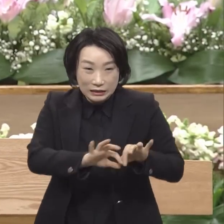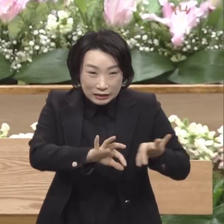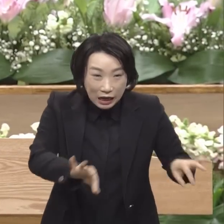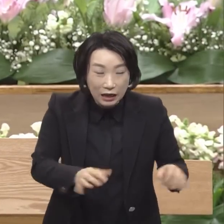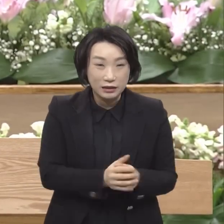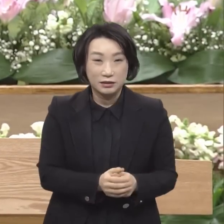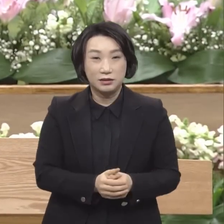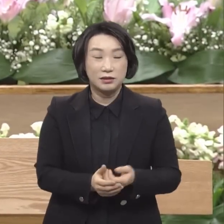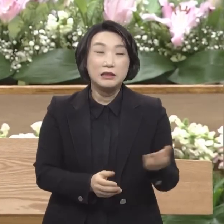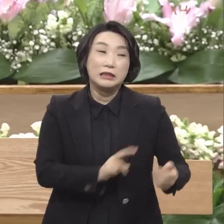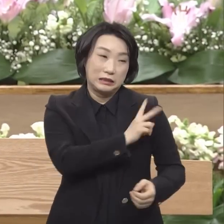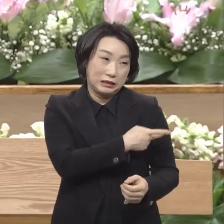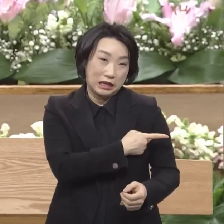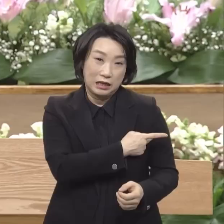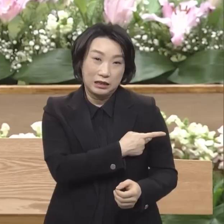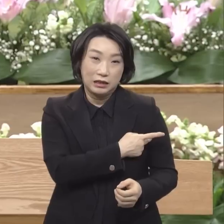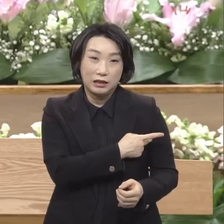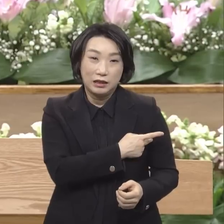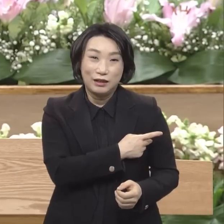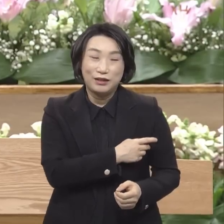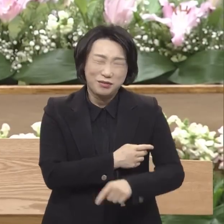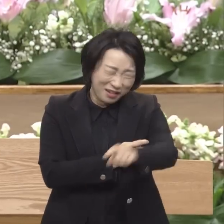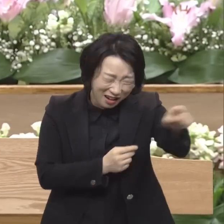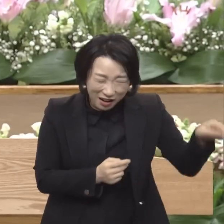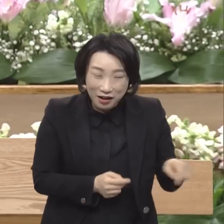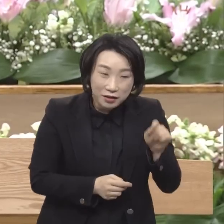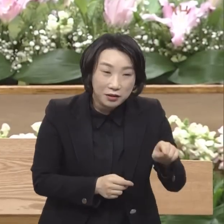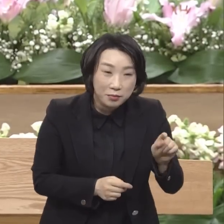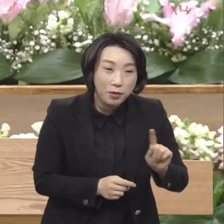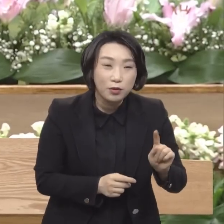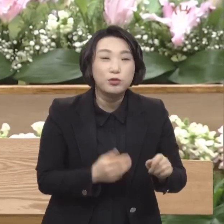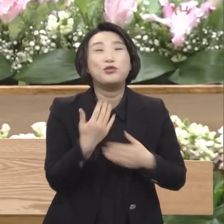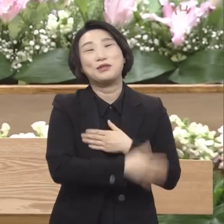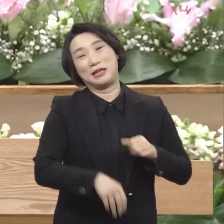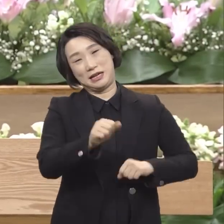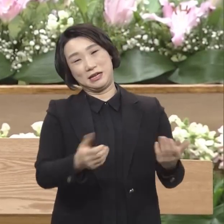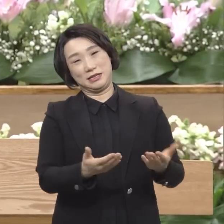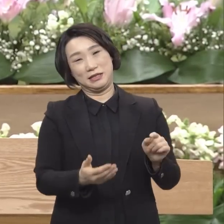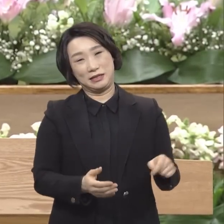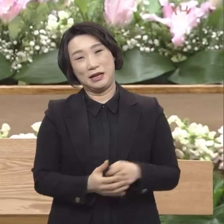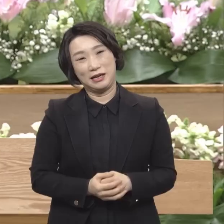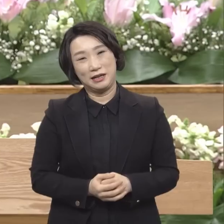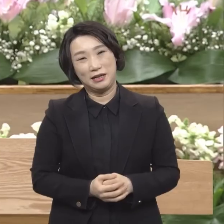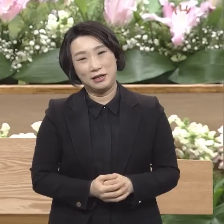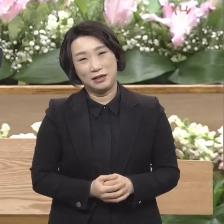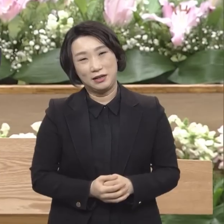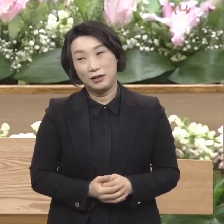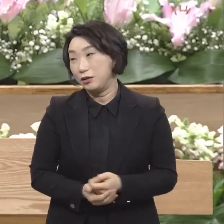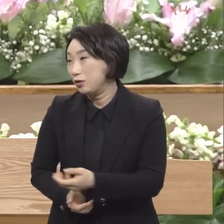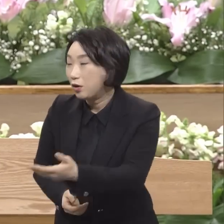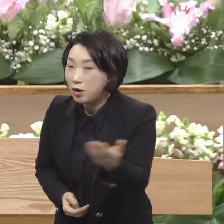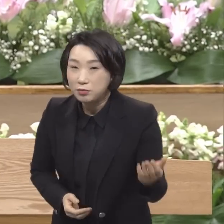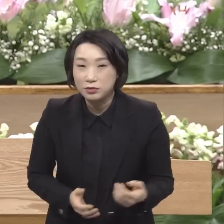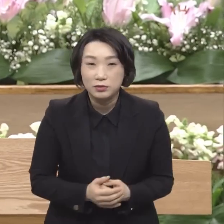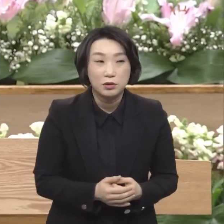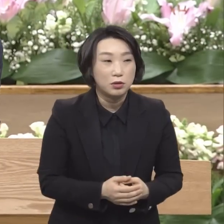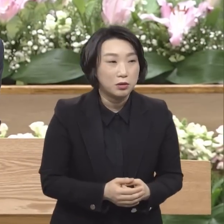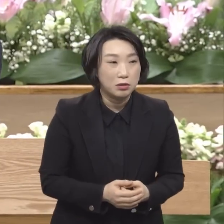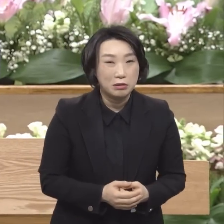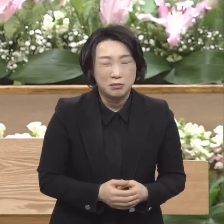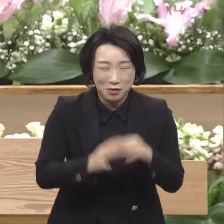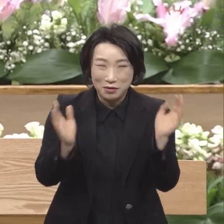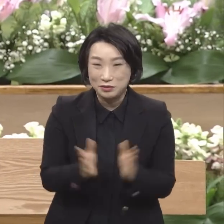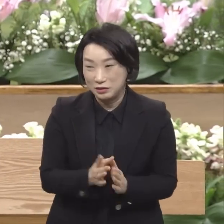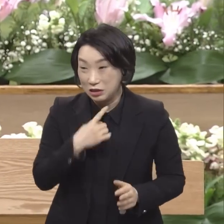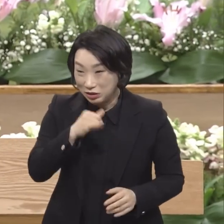것과 불리함과 이단과 이게 다 육신이 하는 짓이고, 여러분 쪽에 없는 것이 없이 다